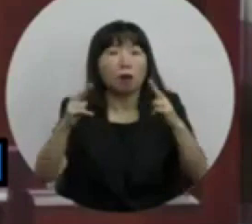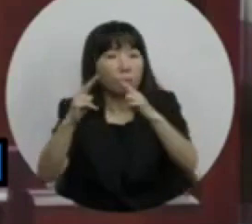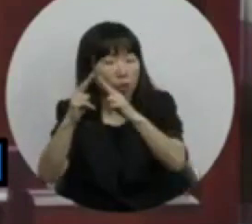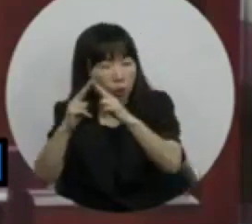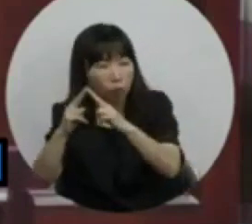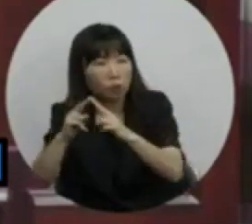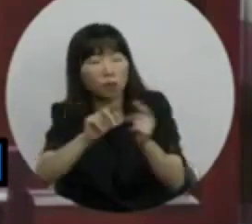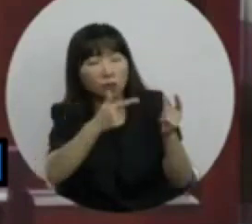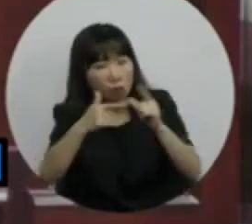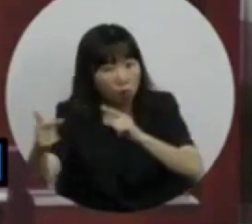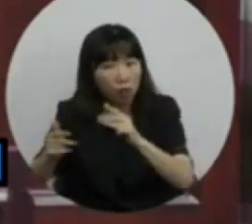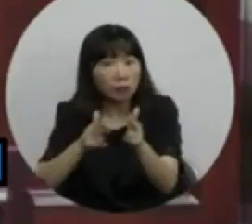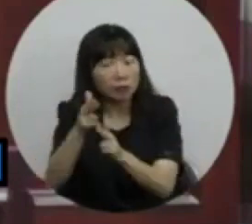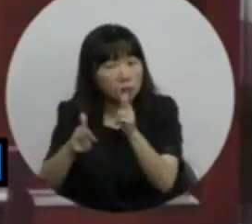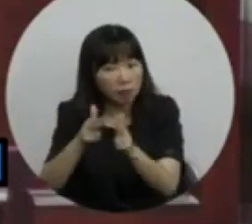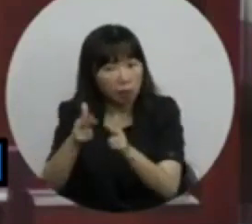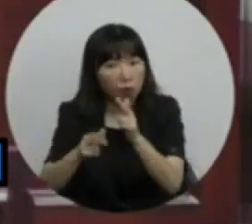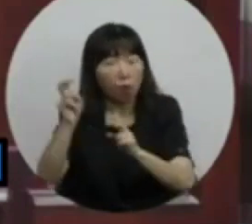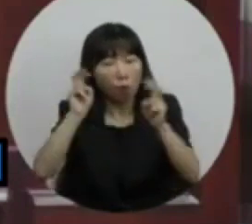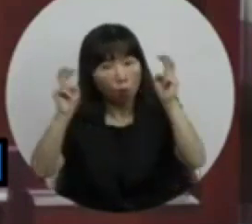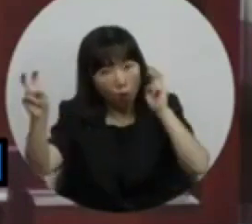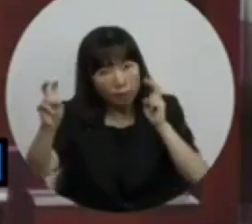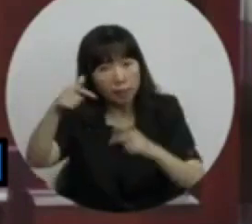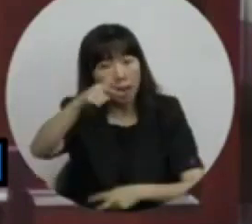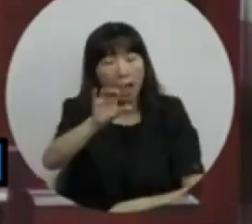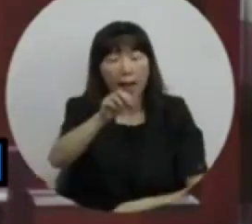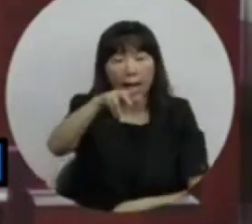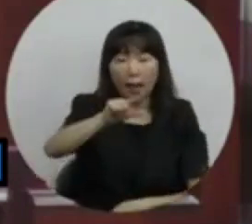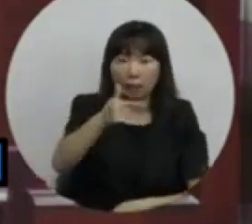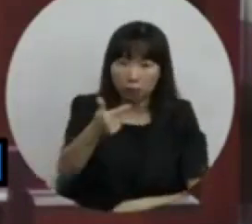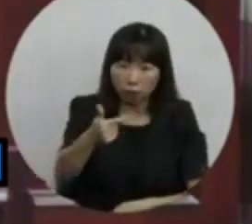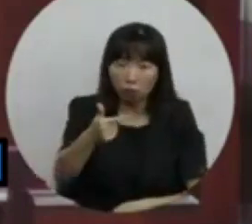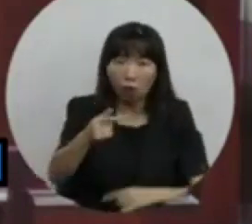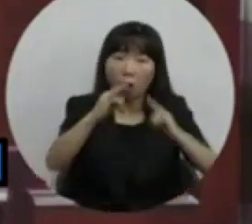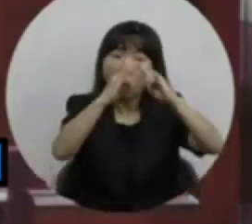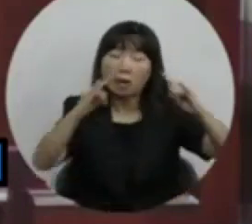반도체 산업단지 조성, 강천면